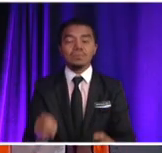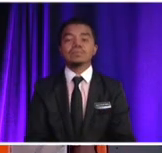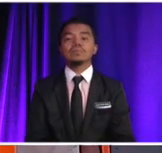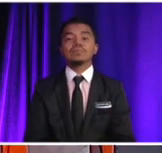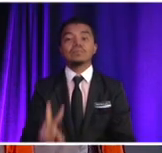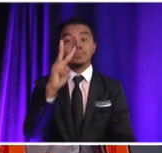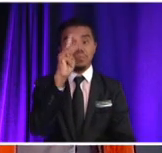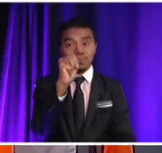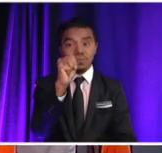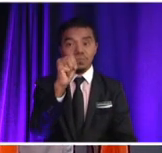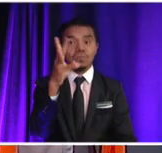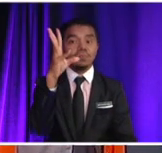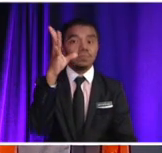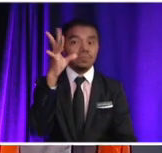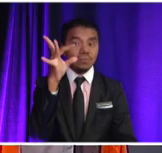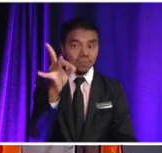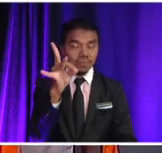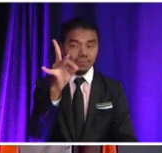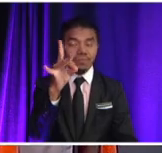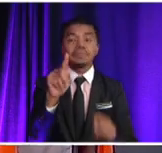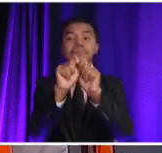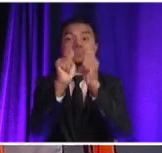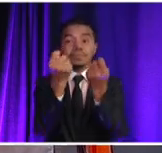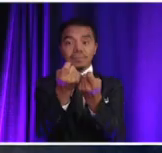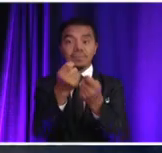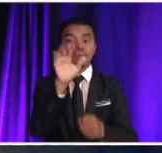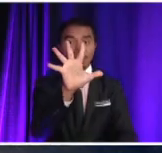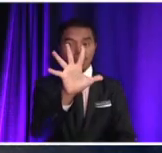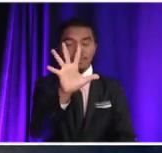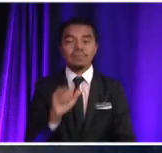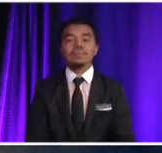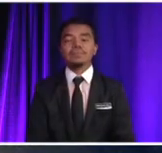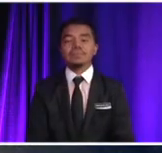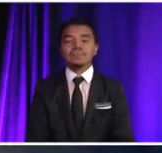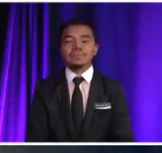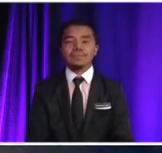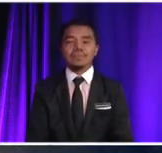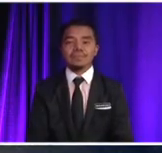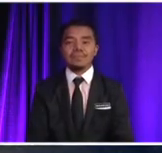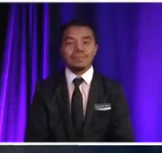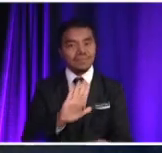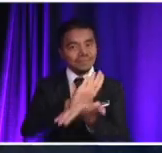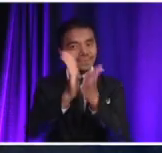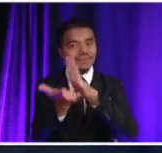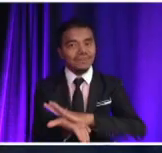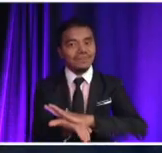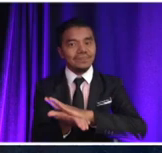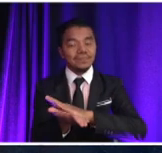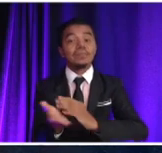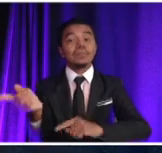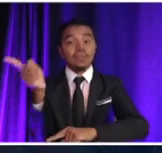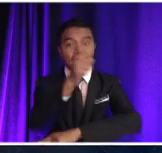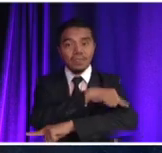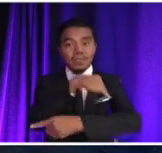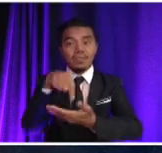ke-8 tingkatan 5 baik keusahawanan yang kita kebincangkan pada hari ini jadi kita tidak tahu siapa yang